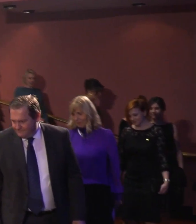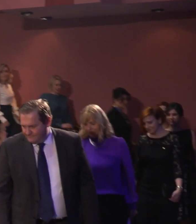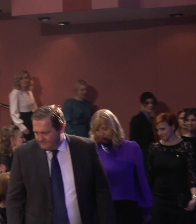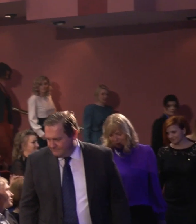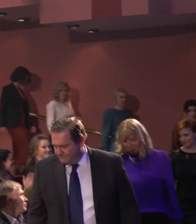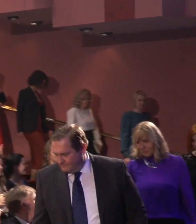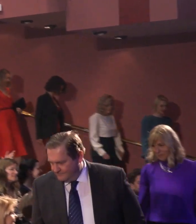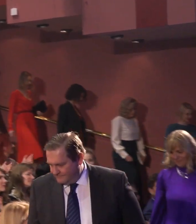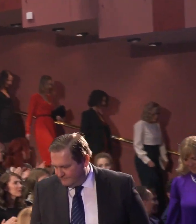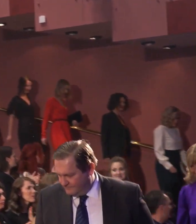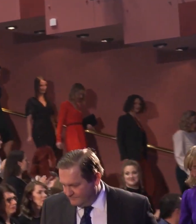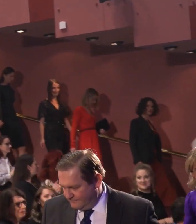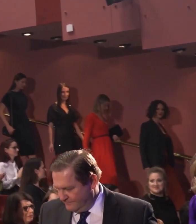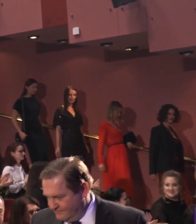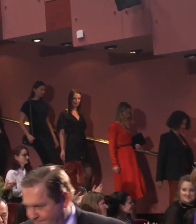Pirc-Musar.